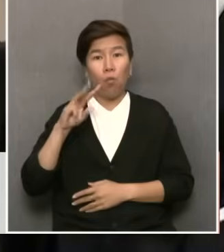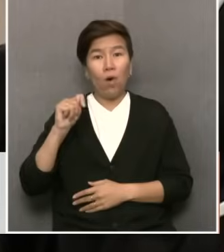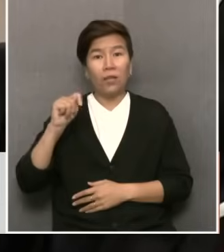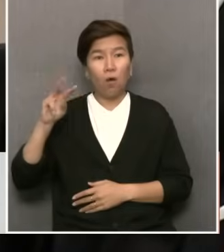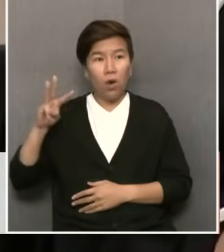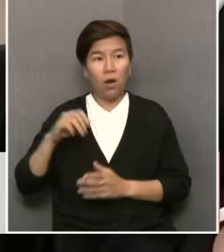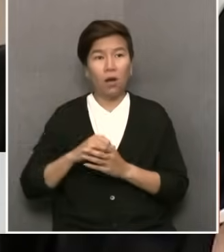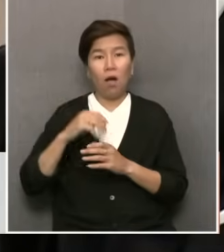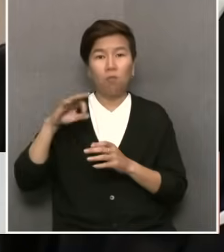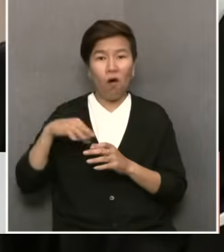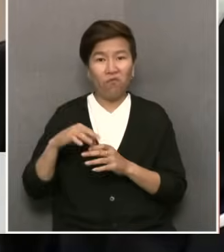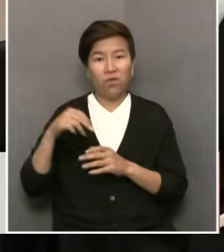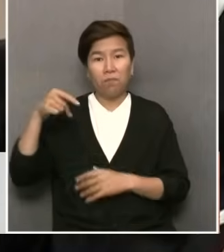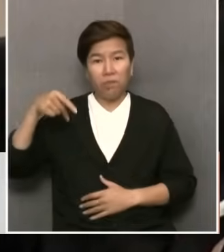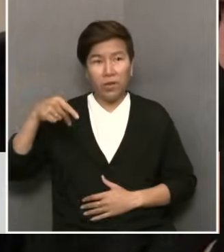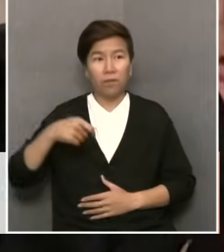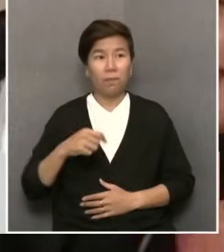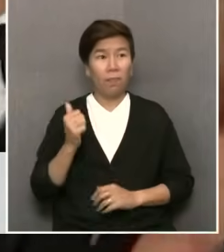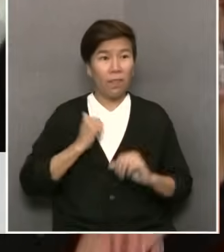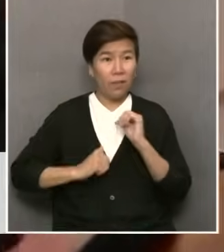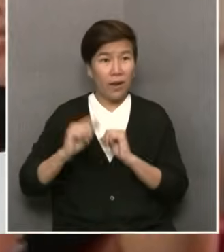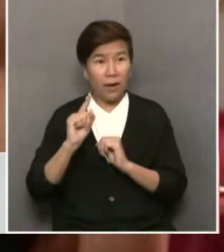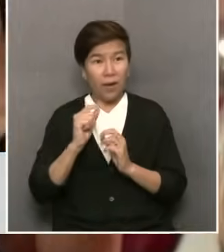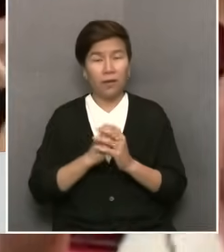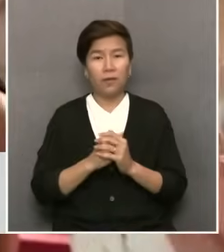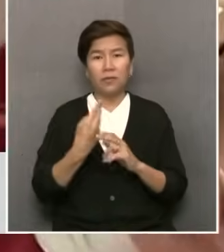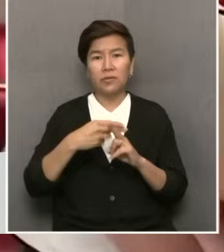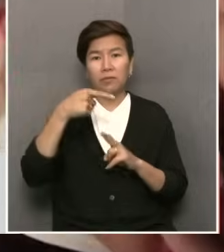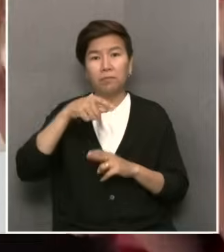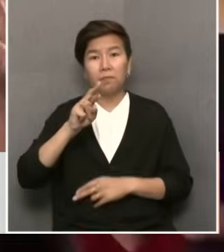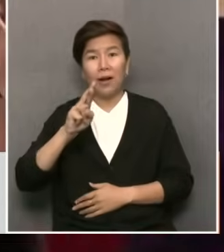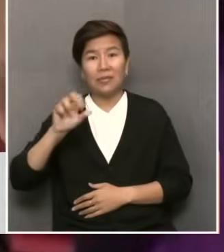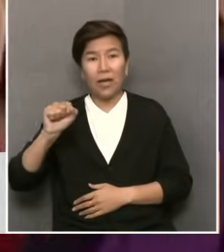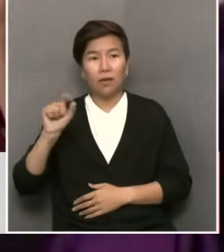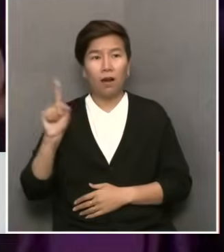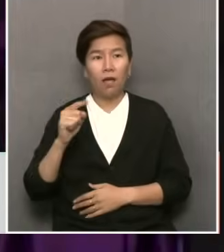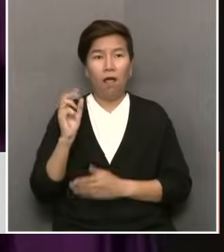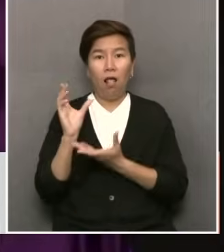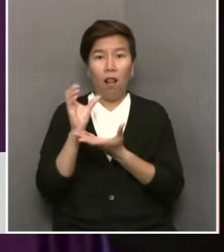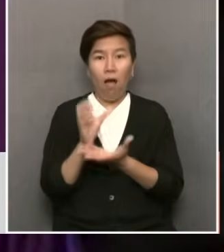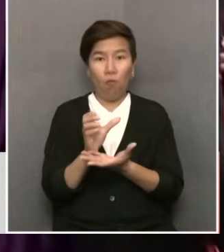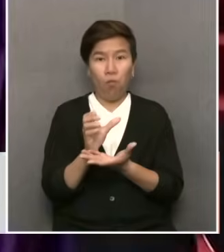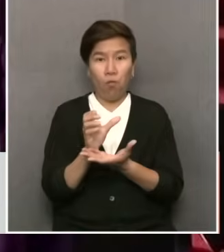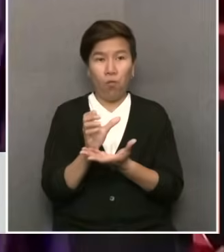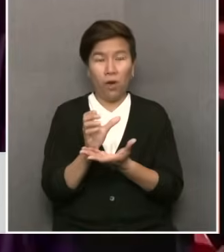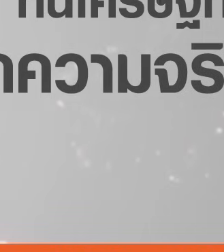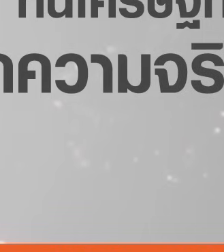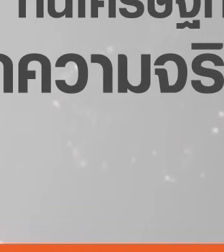Coffee Prince และบทนักแสดงนำจากภาพยนตร์เรื่อง Parasite ที่คว้ารางวัลออสการ์เมื่อปี